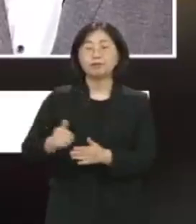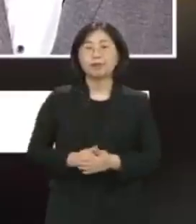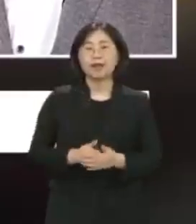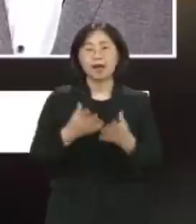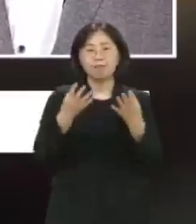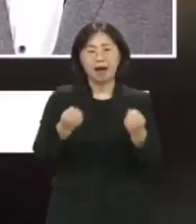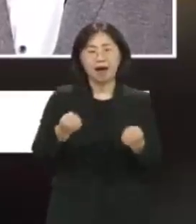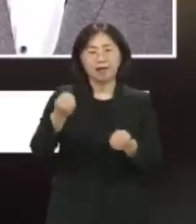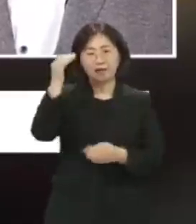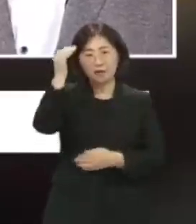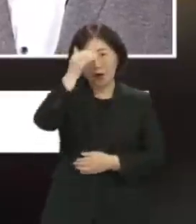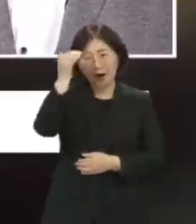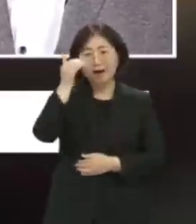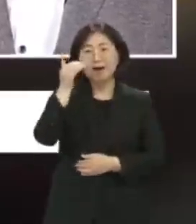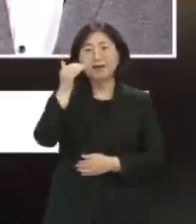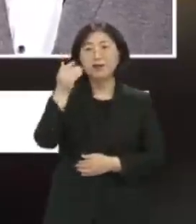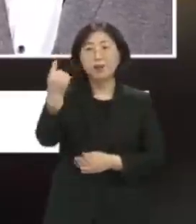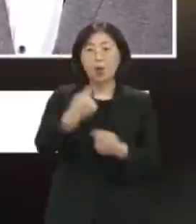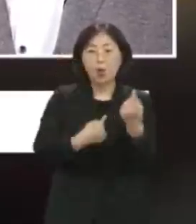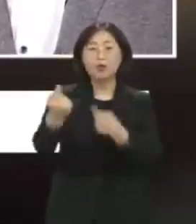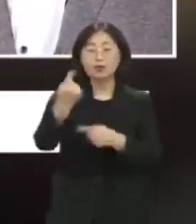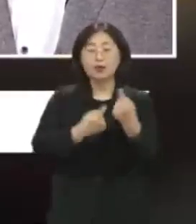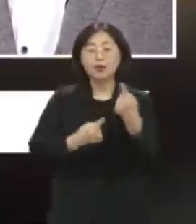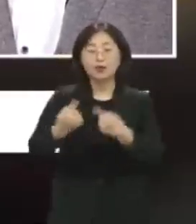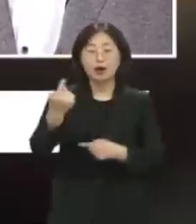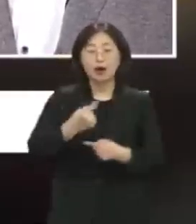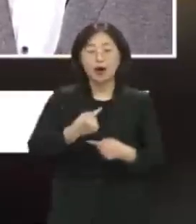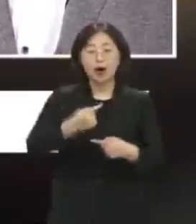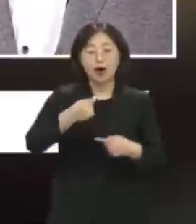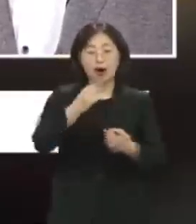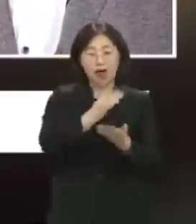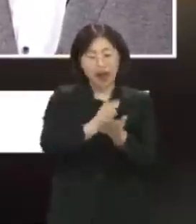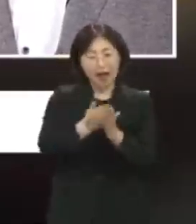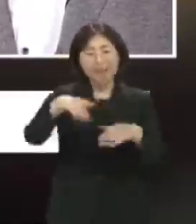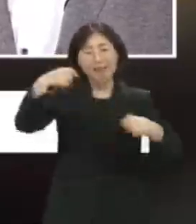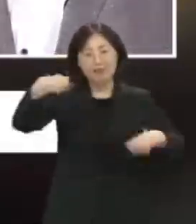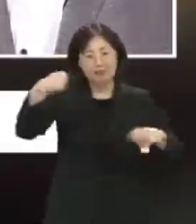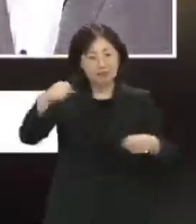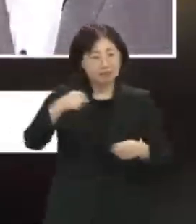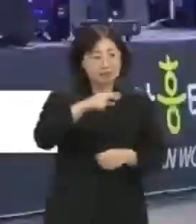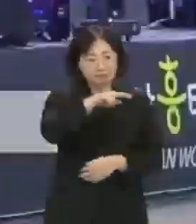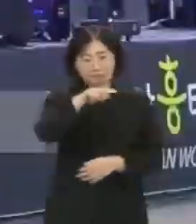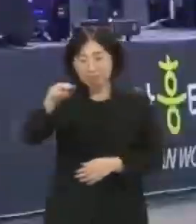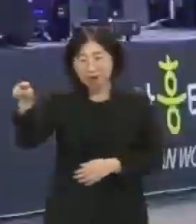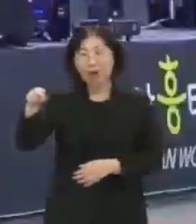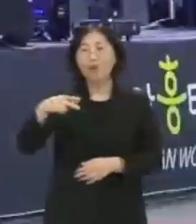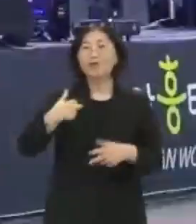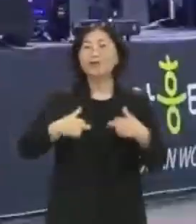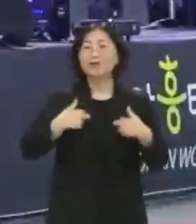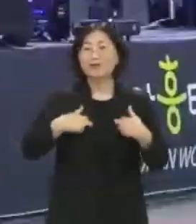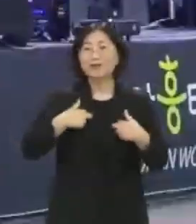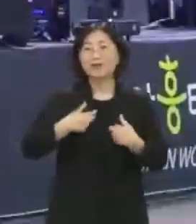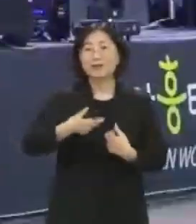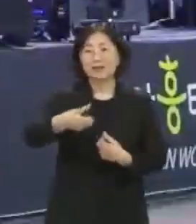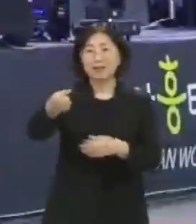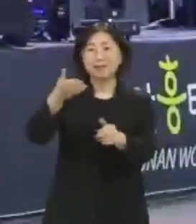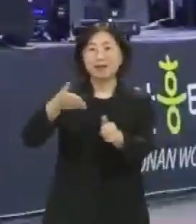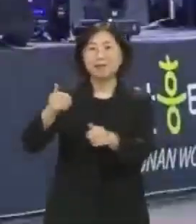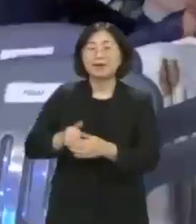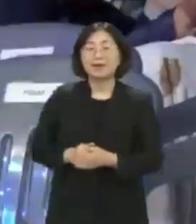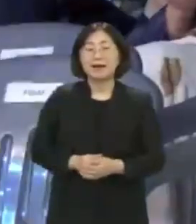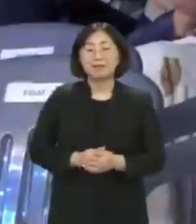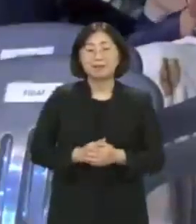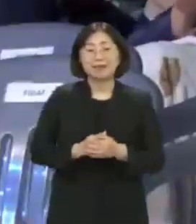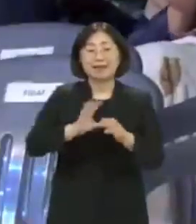많은 관람객께서 오셔서 다양한 장르의 춤을 함께 즐기시길 바랍니다. 국내 최대 춤축제로 자리